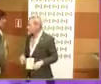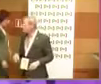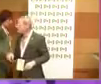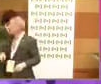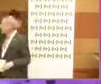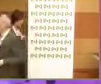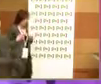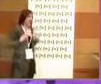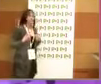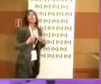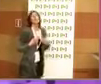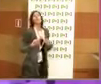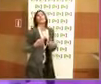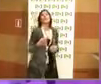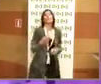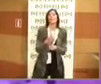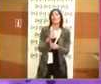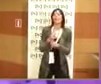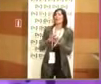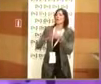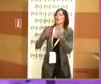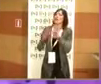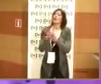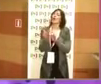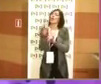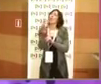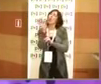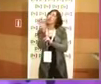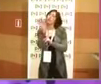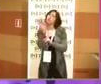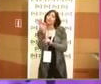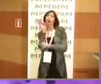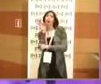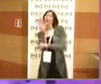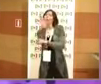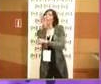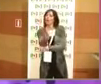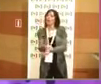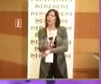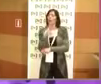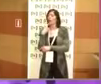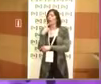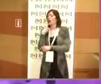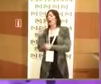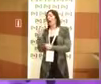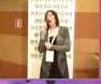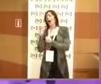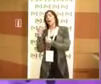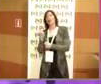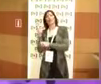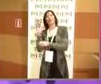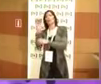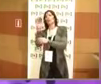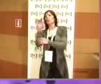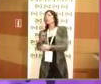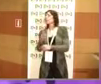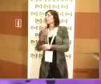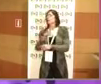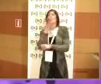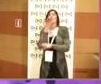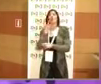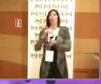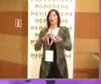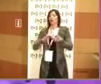non diventassimo di nuovo il punto di riferimento di chi si attiva ogni giorno per una società più giusta.